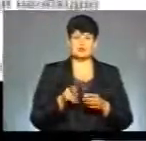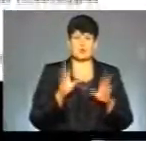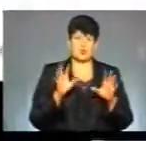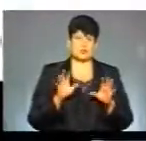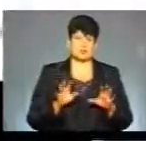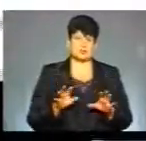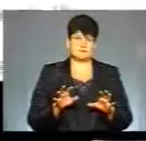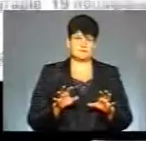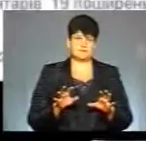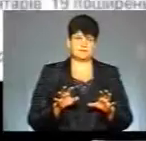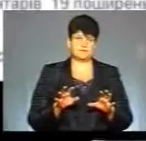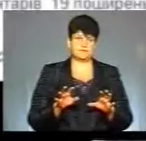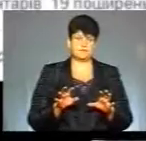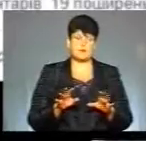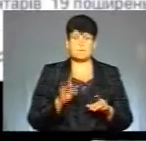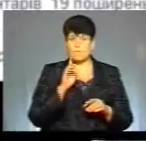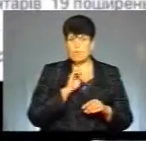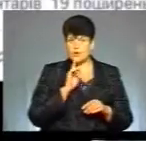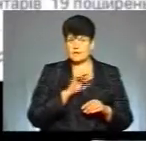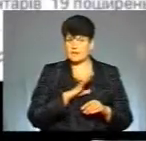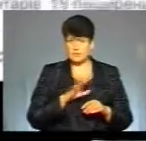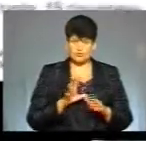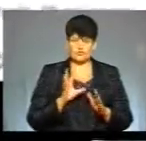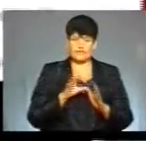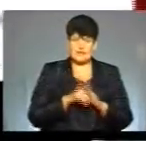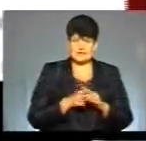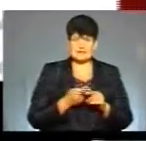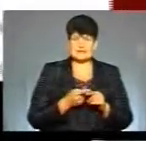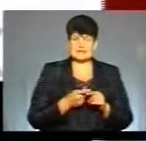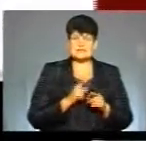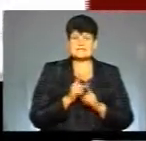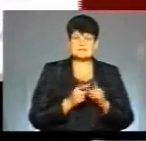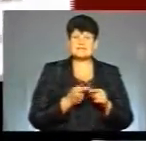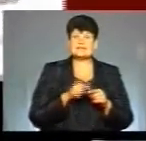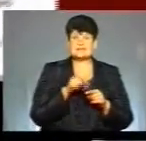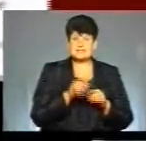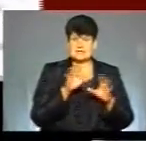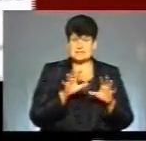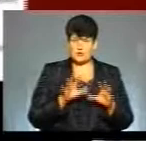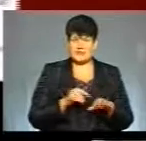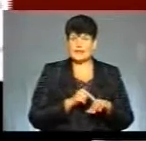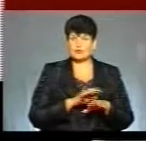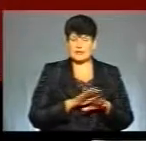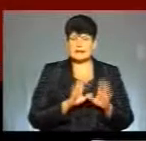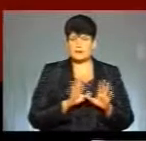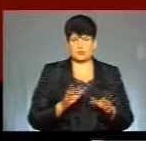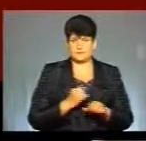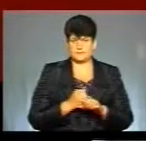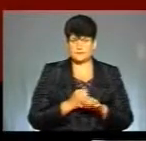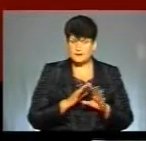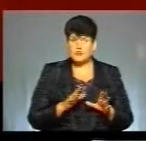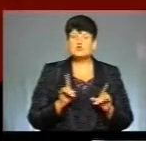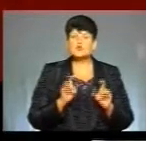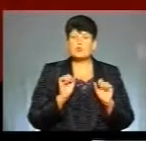кодексі. Допоки не будуть внесені зміни до цих законів, недоторканність як така не буде діяти. Пане Тарасе, що можете з цього